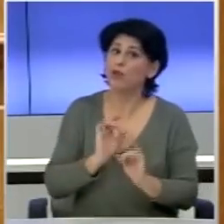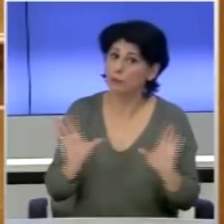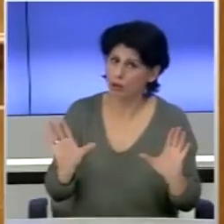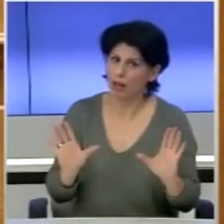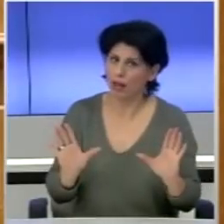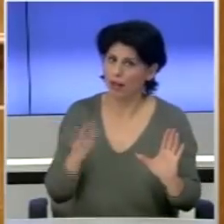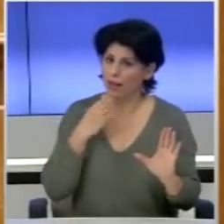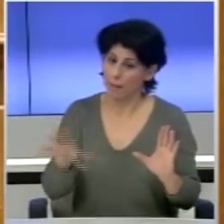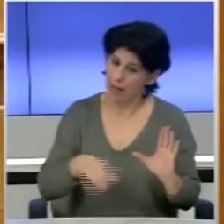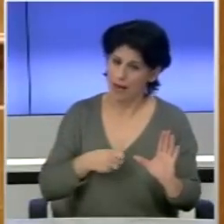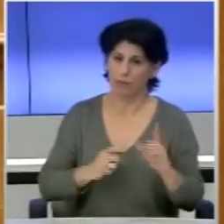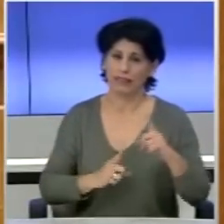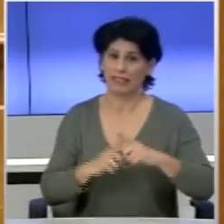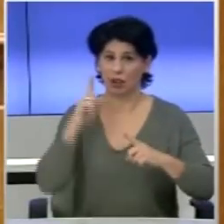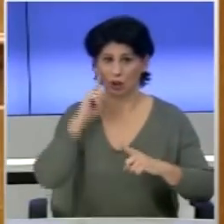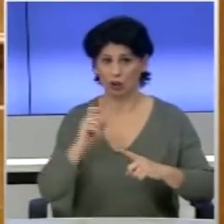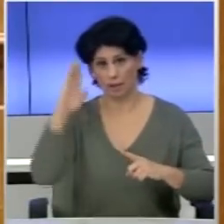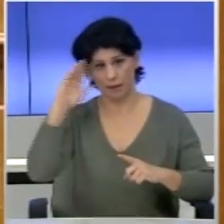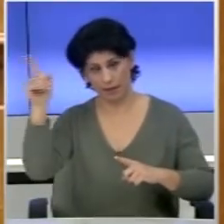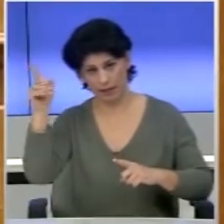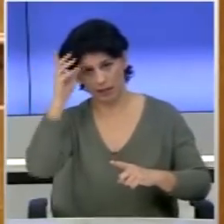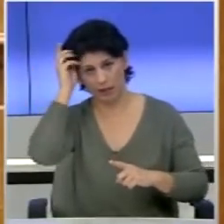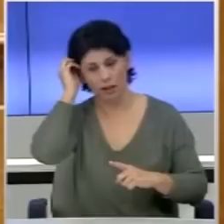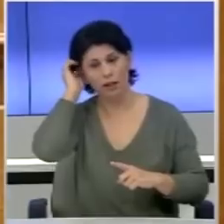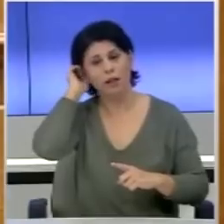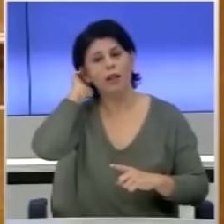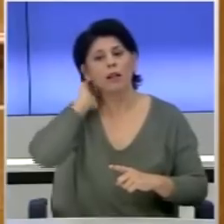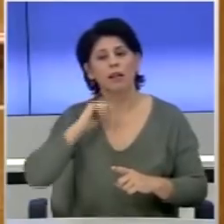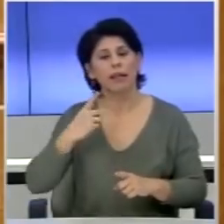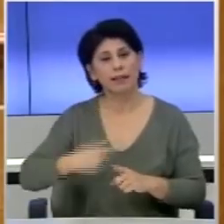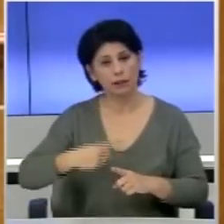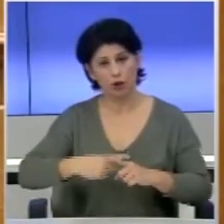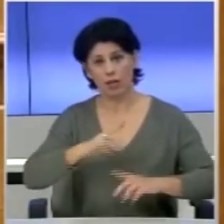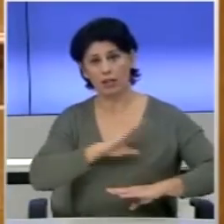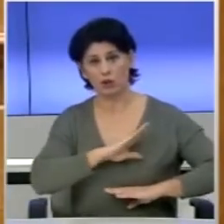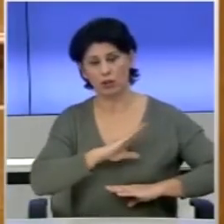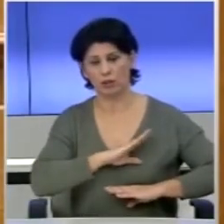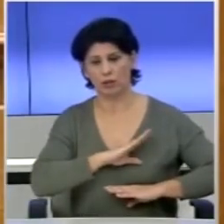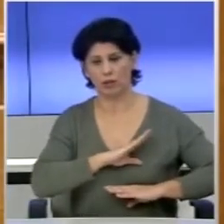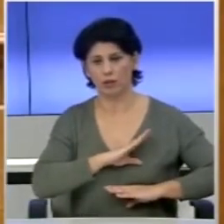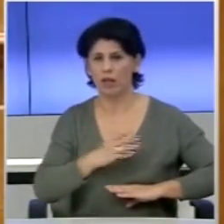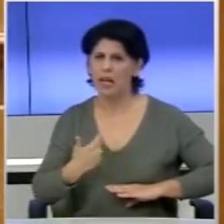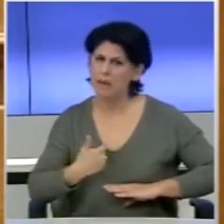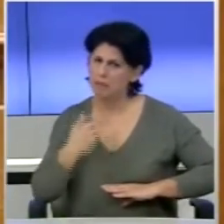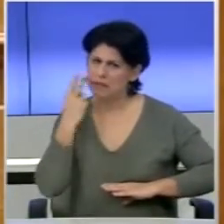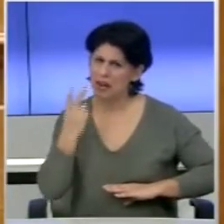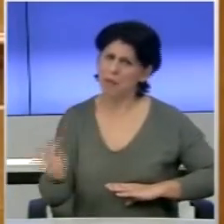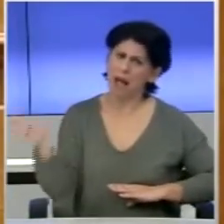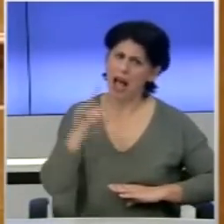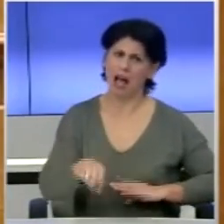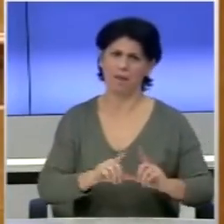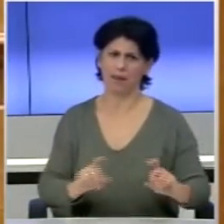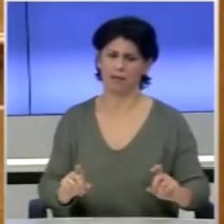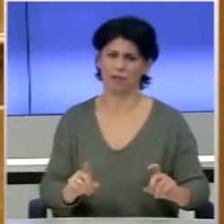παίρνουμε τεχνογνωσία από τις Ηνωμένες Πολιτείες για τις ελληνικές ένοπλες δυνάμεις. Εμείς βλέπουμε κάτι άλλο.